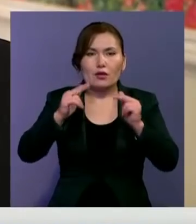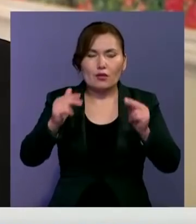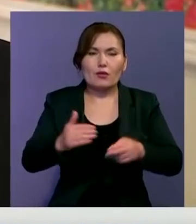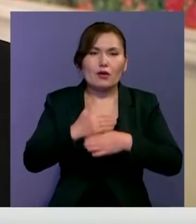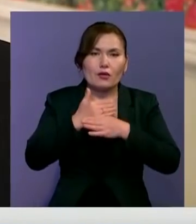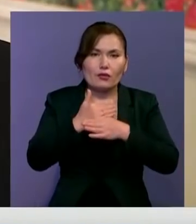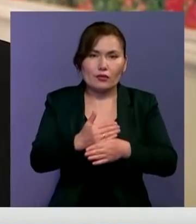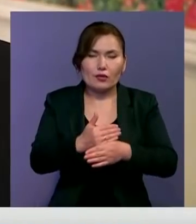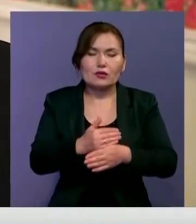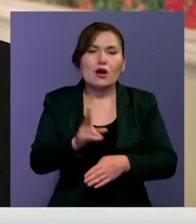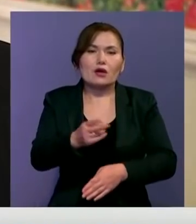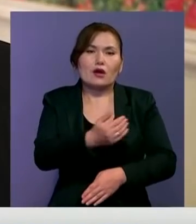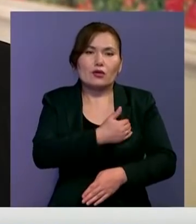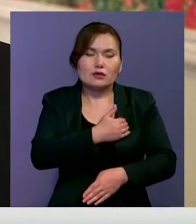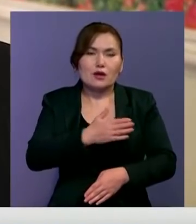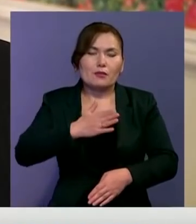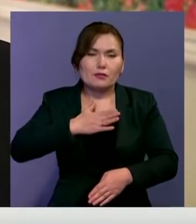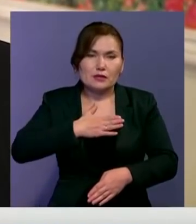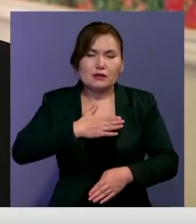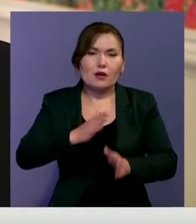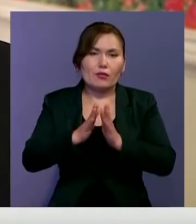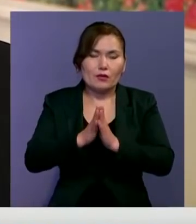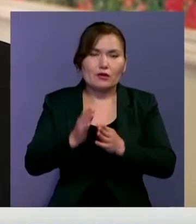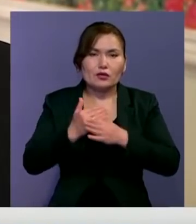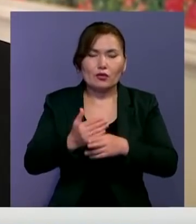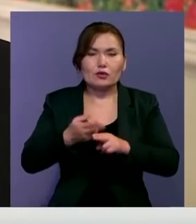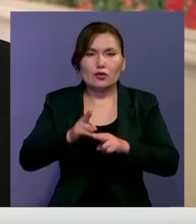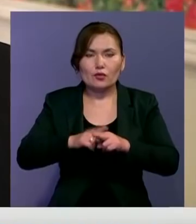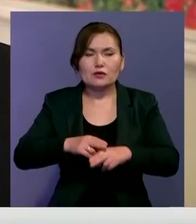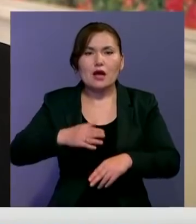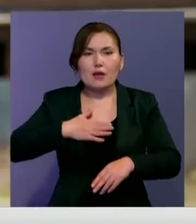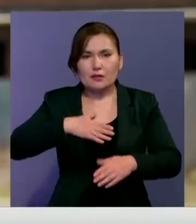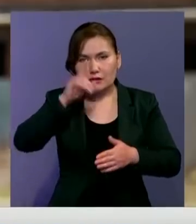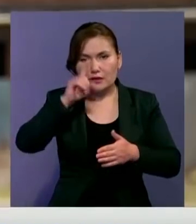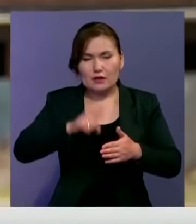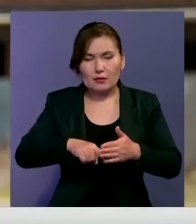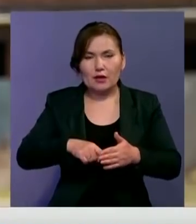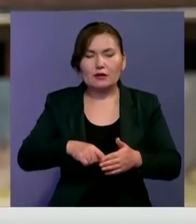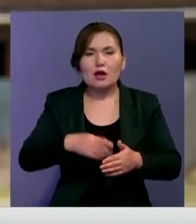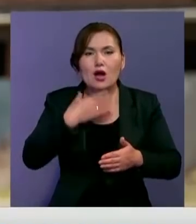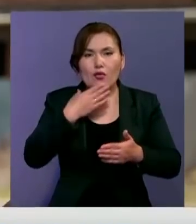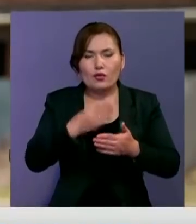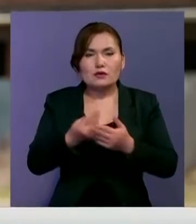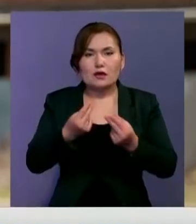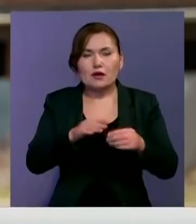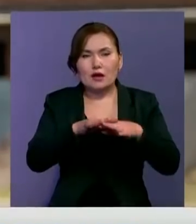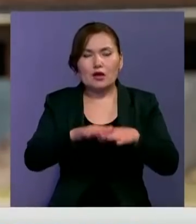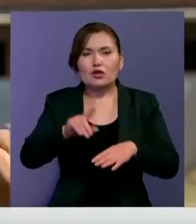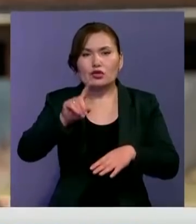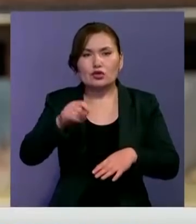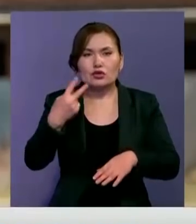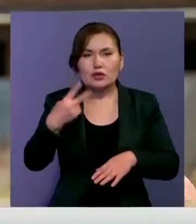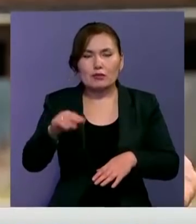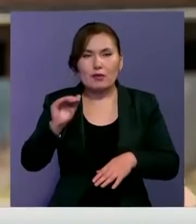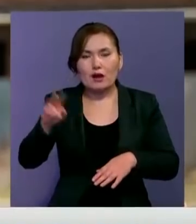не және де Өзбекстанда тұратын қазақтардың қолдап қуатты оларына біз сенеміз. Өз қаржыма 120 мың доллардан